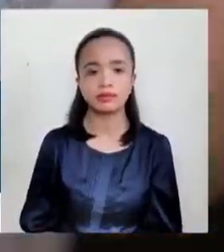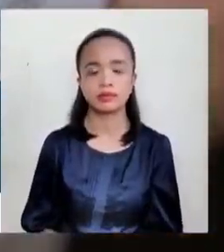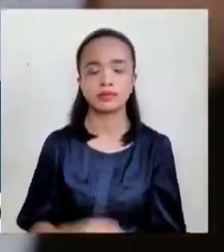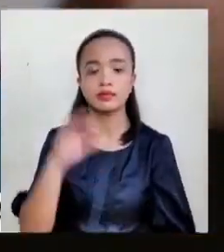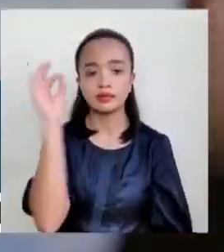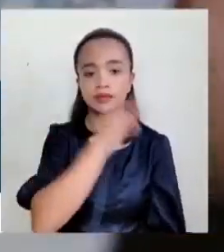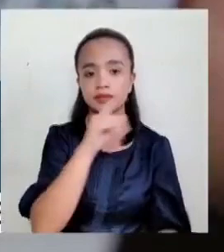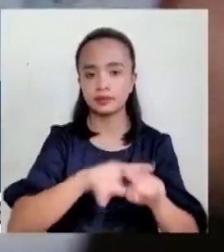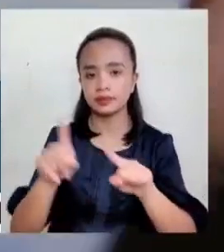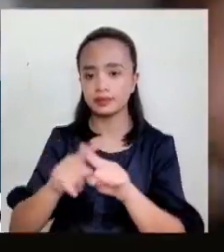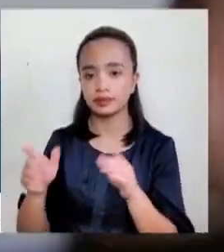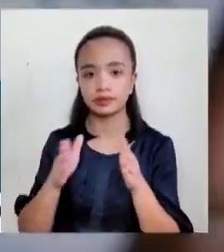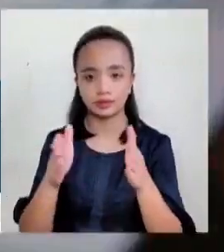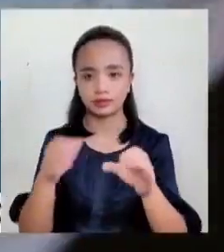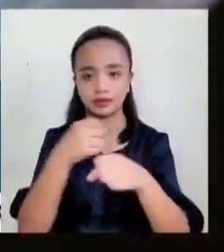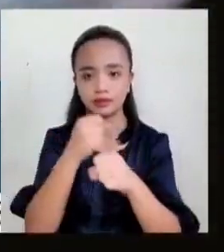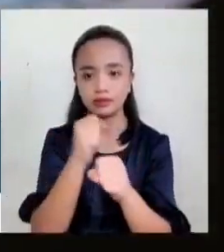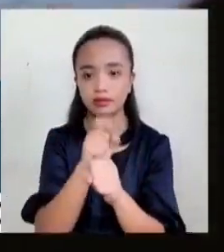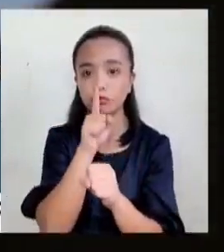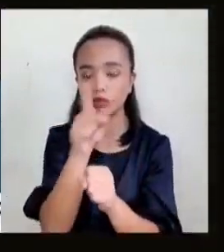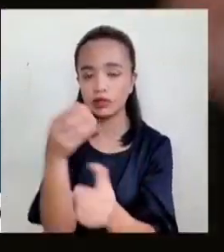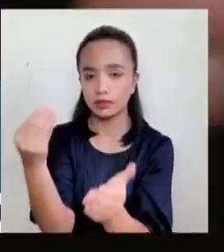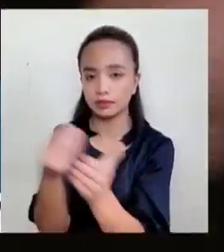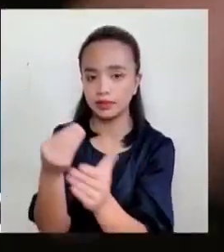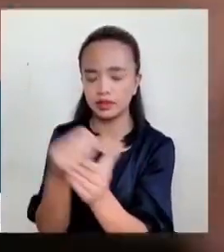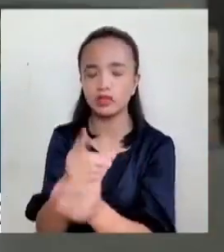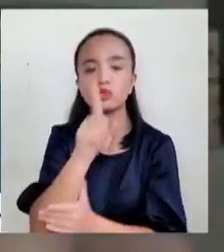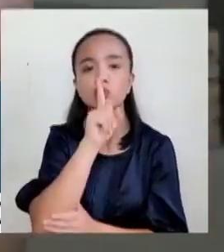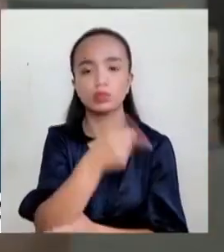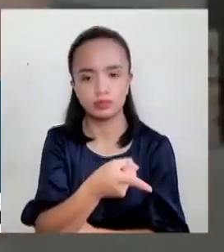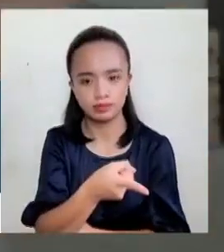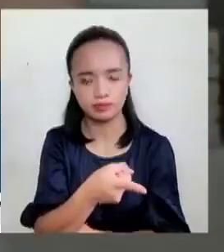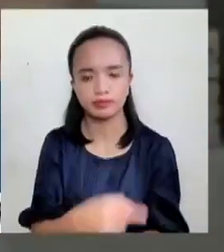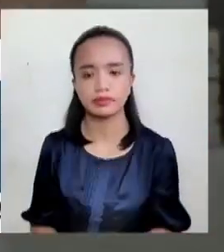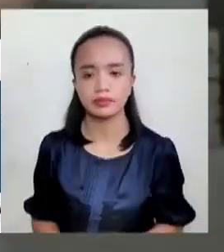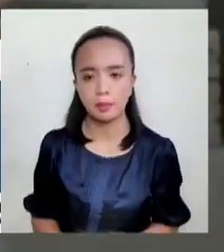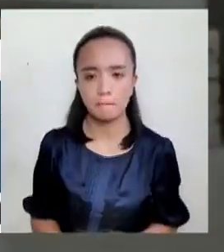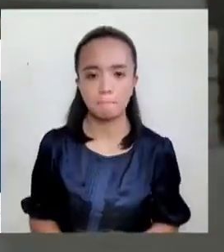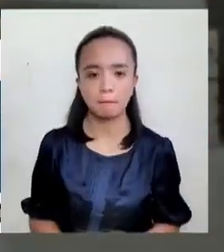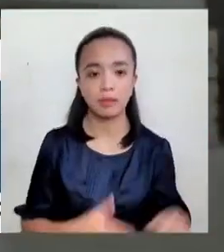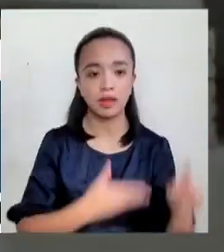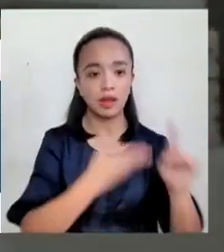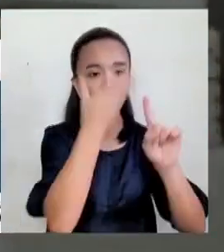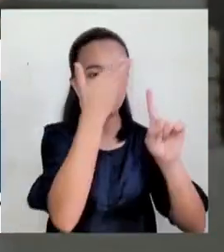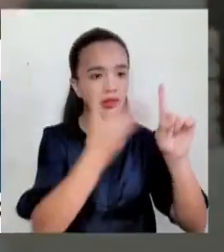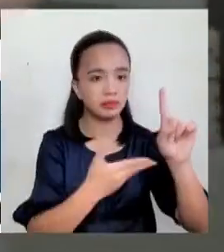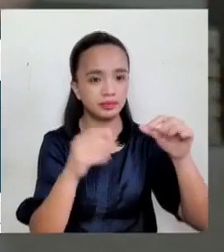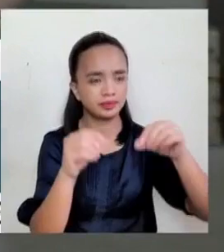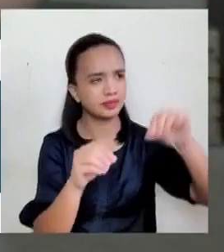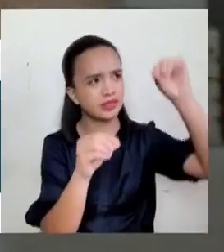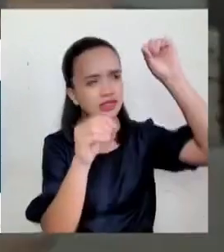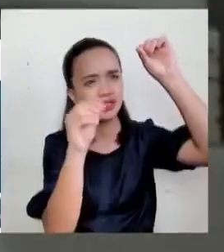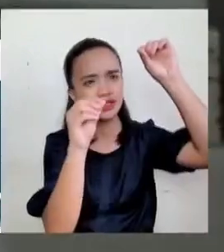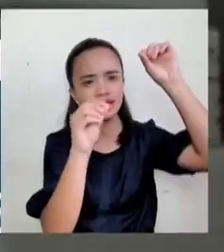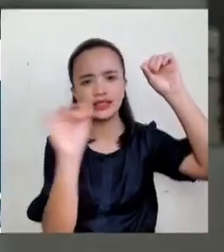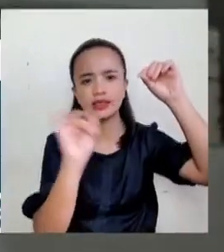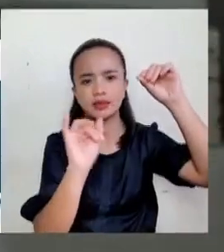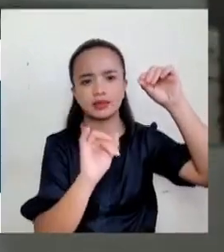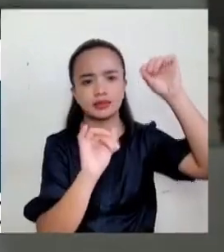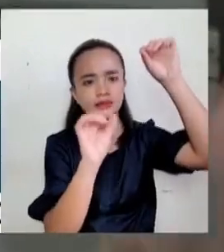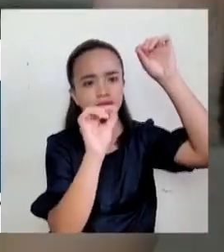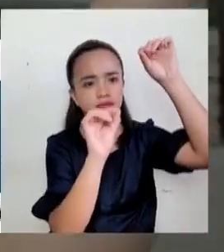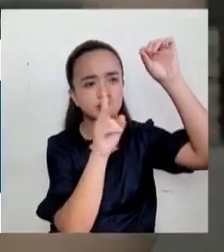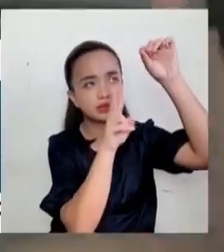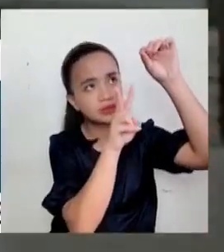to make sure the money they have are authentic. Yung tao, masinisim, yung sinisipat